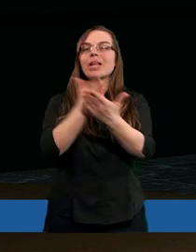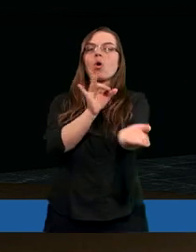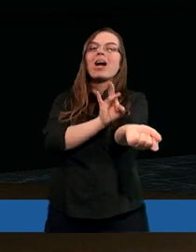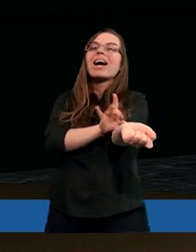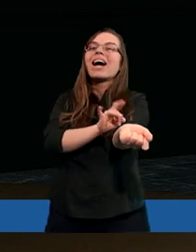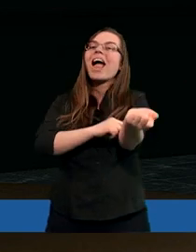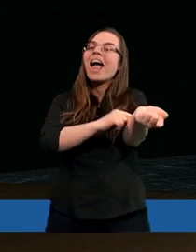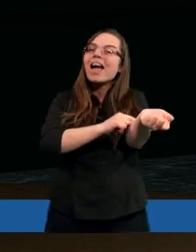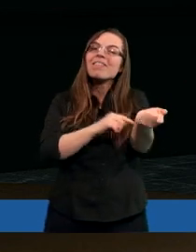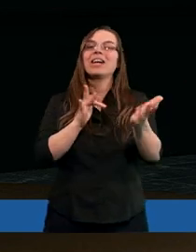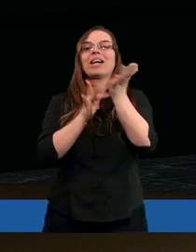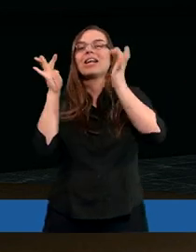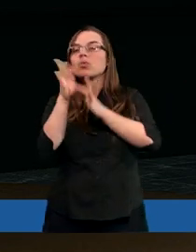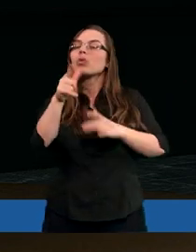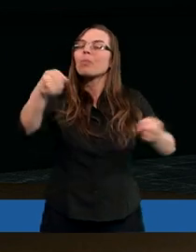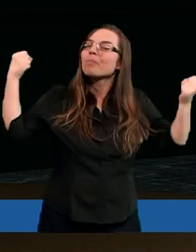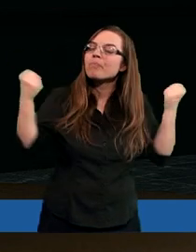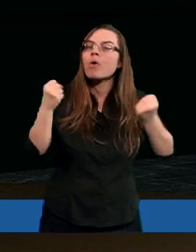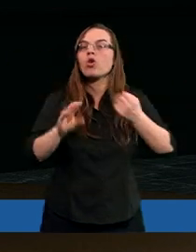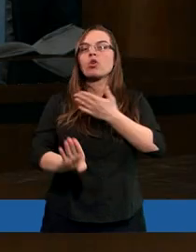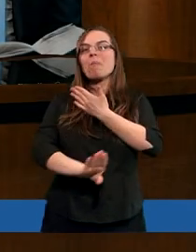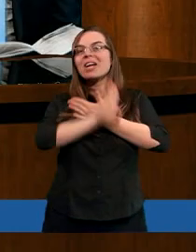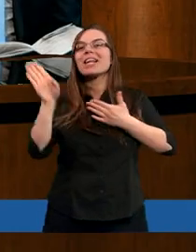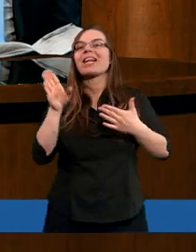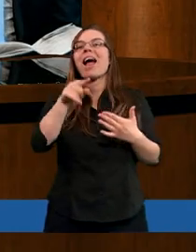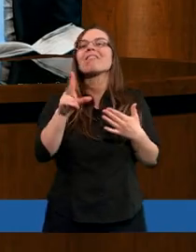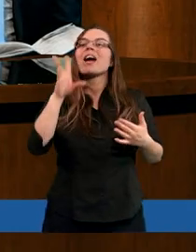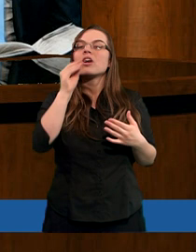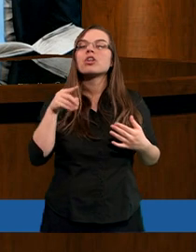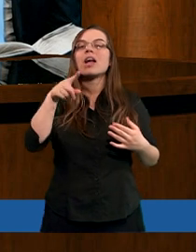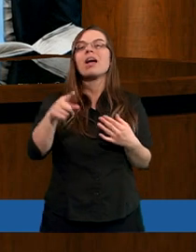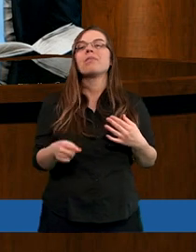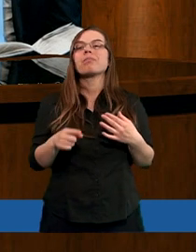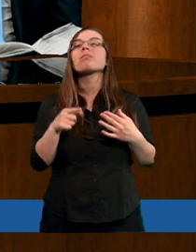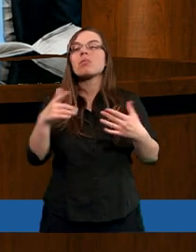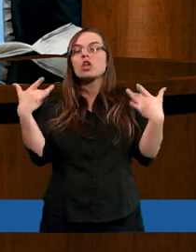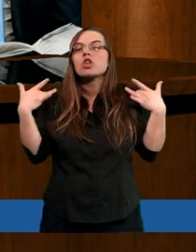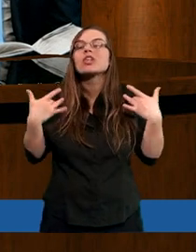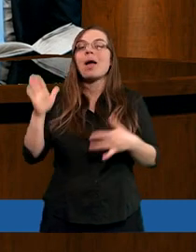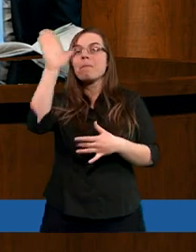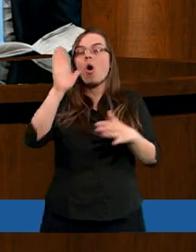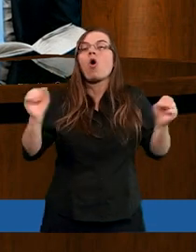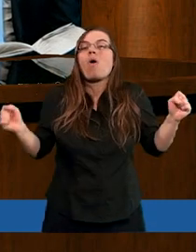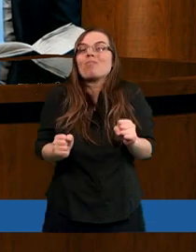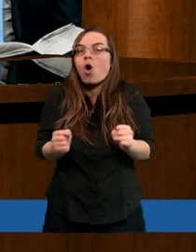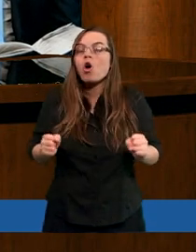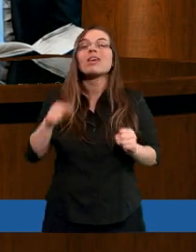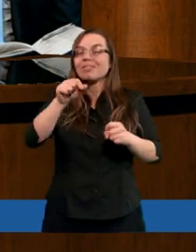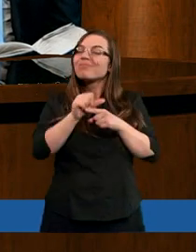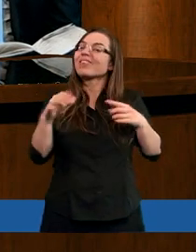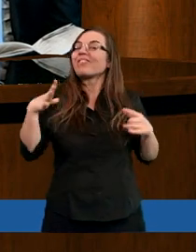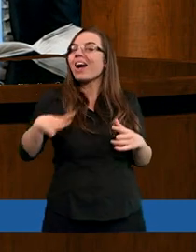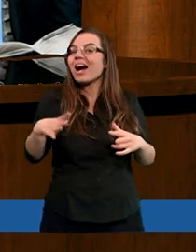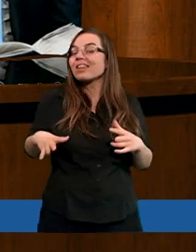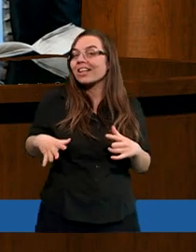bardzo mocno przedstawia, że życie chrześcijanina musi być życie bogobojne w Bogu. I on właśnie